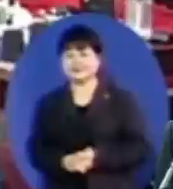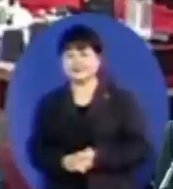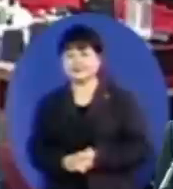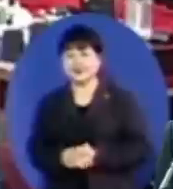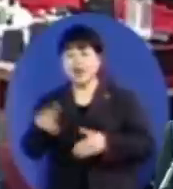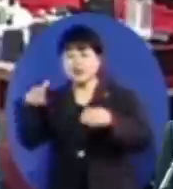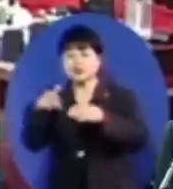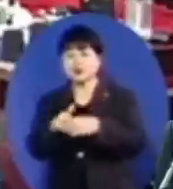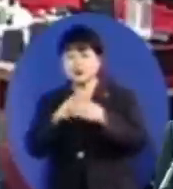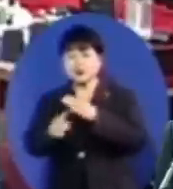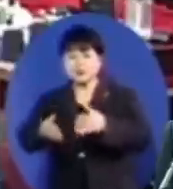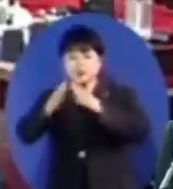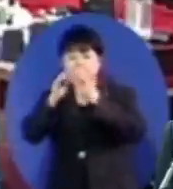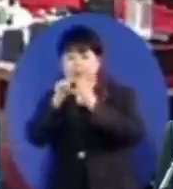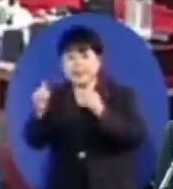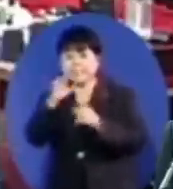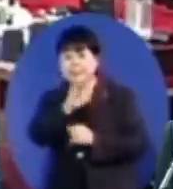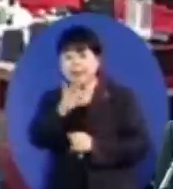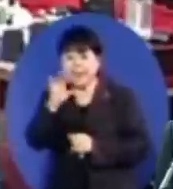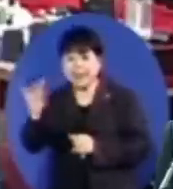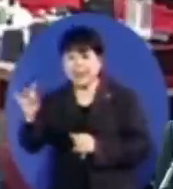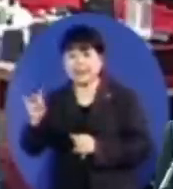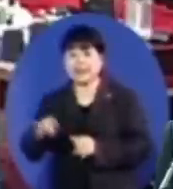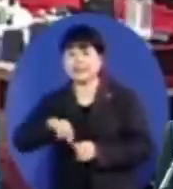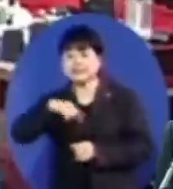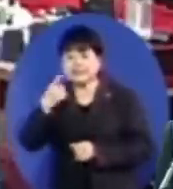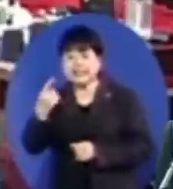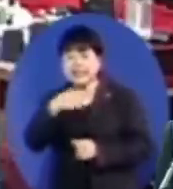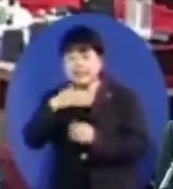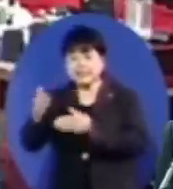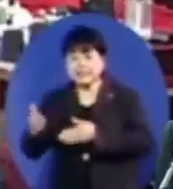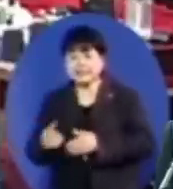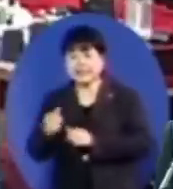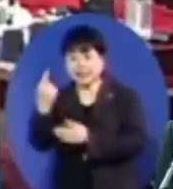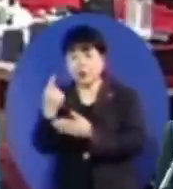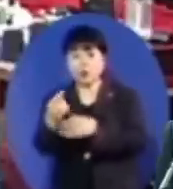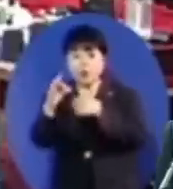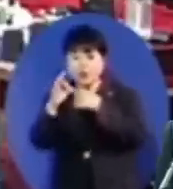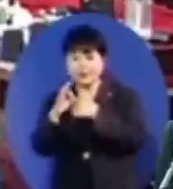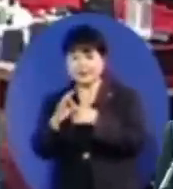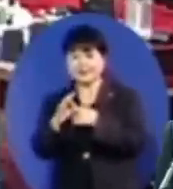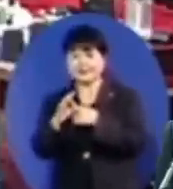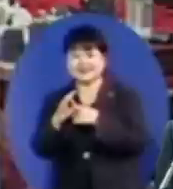종교 창설자마다 자기가 가는 길을 따라오면